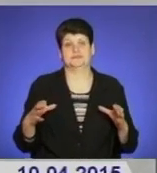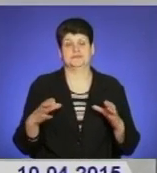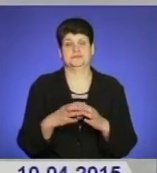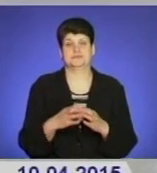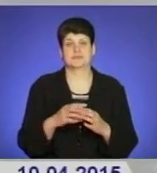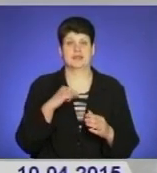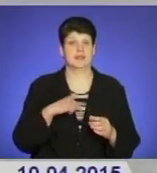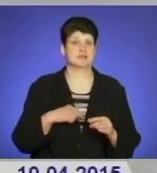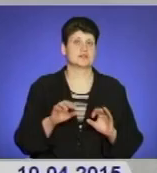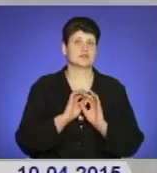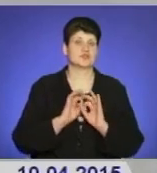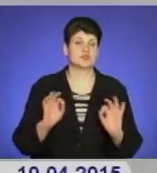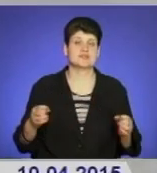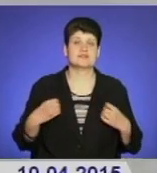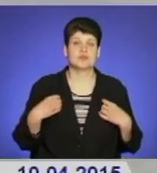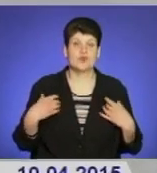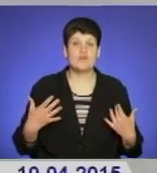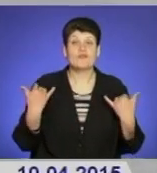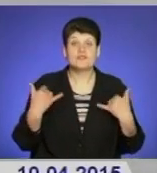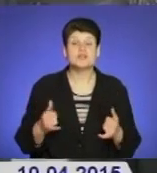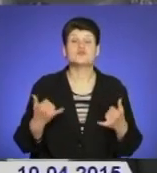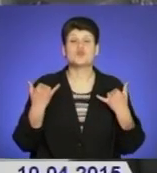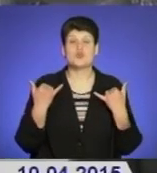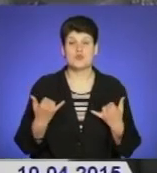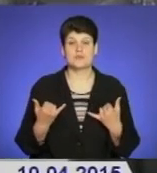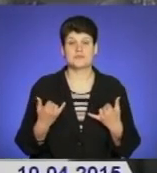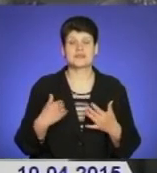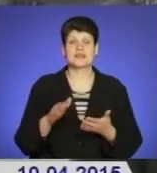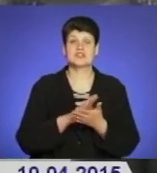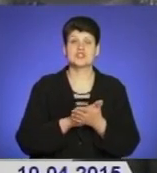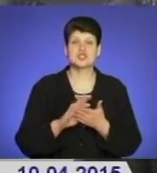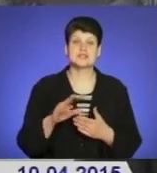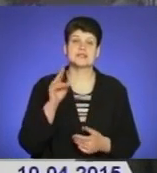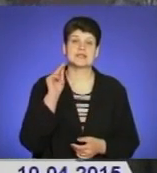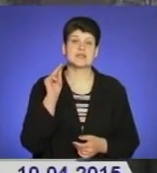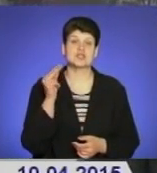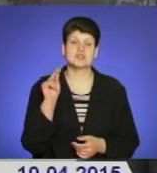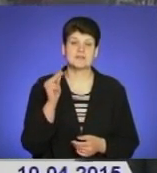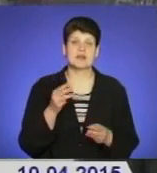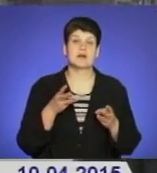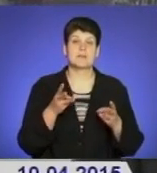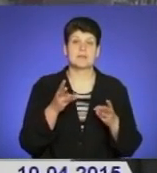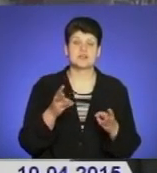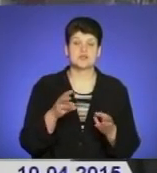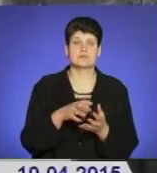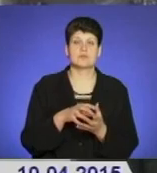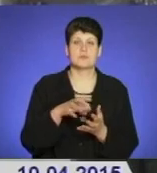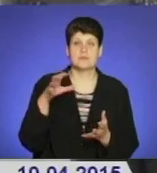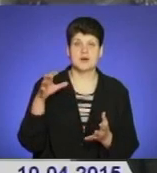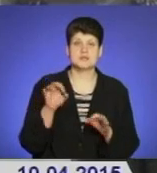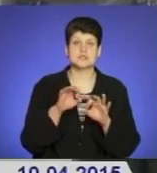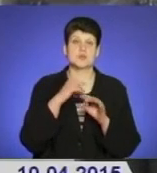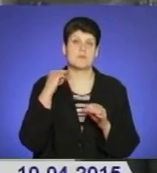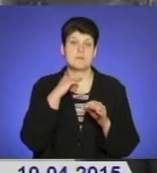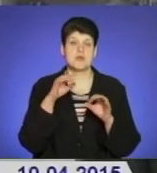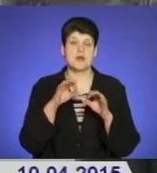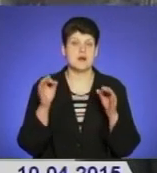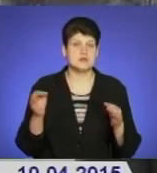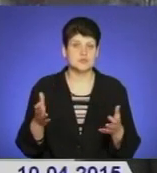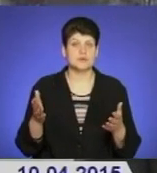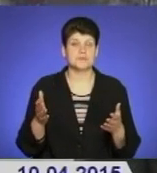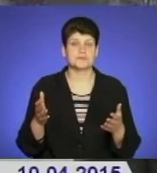настрій чудовий, святковий вже від сьогодні. На чистий четвер печемо Пасхи, м'ясо. В